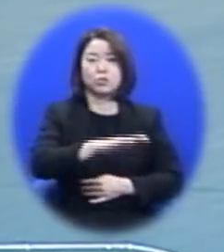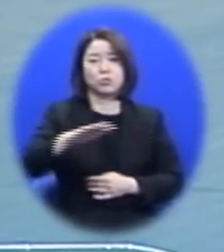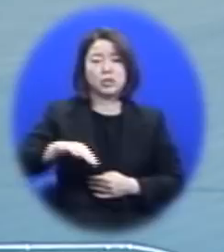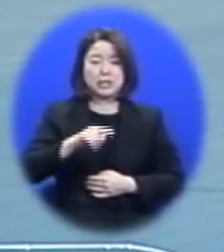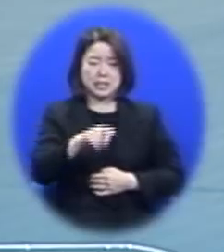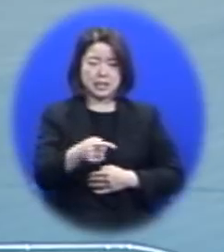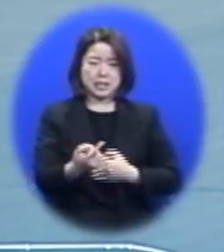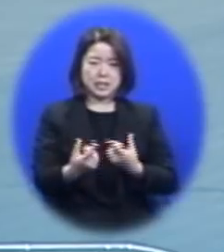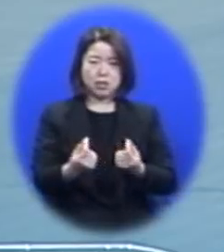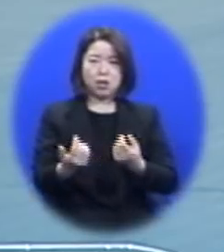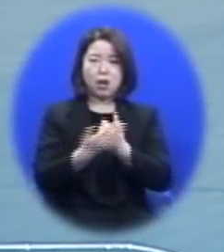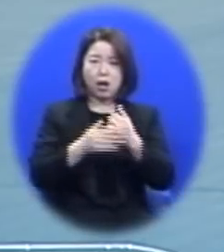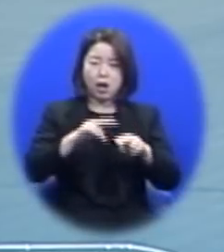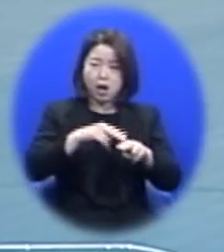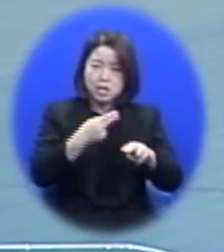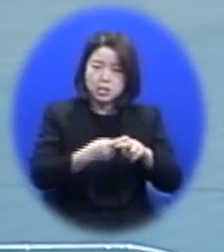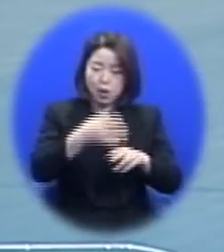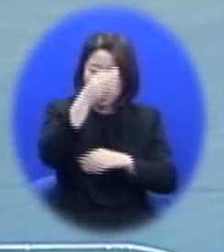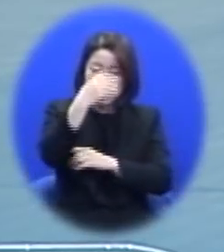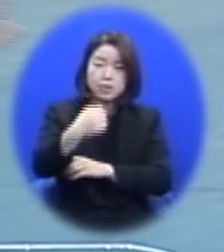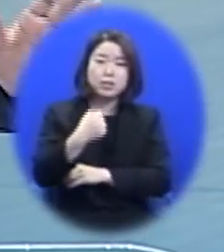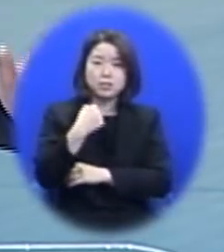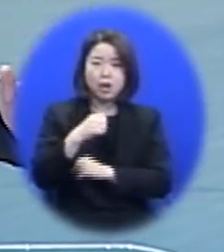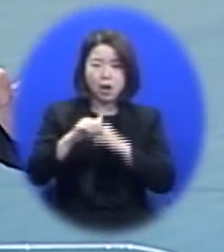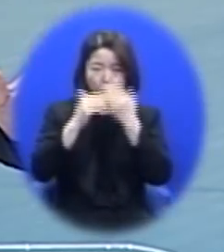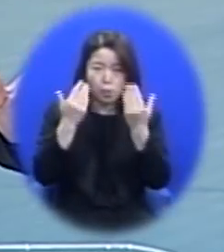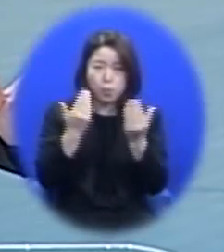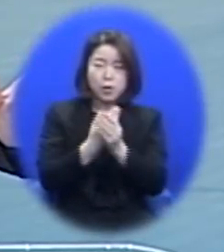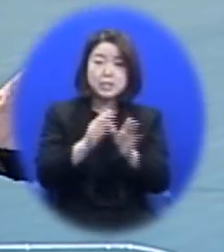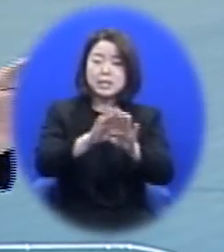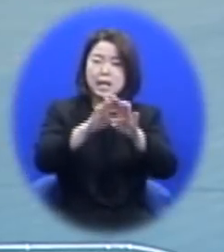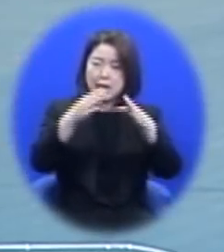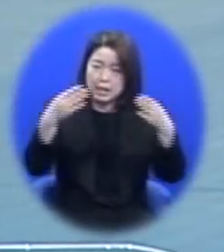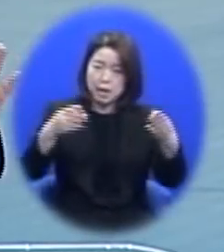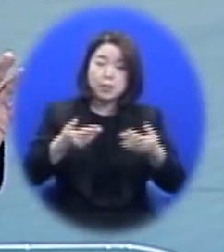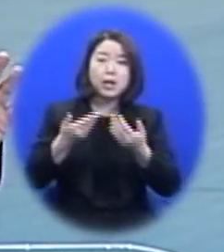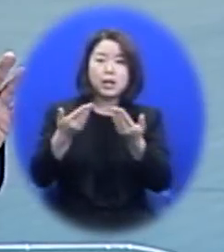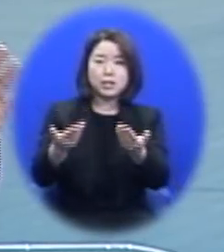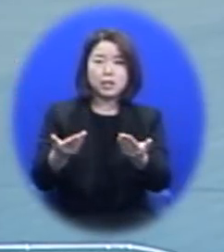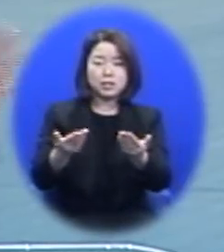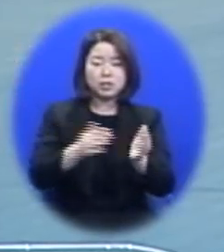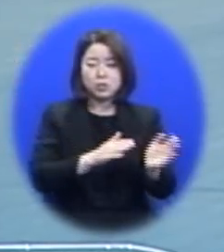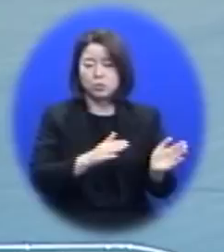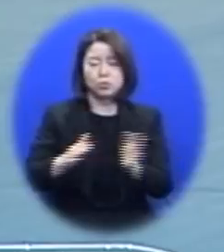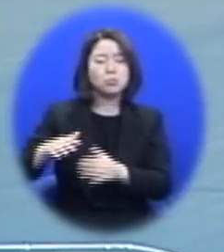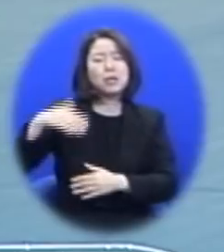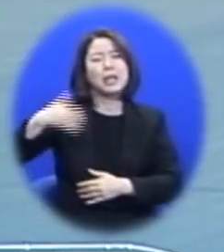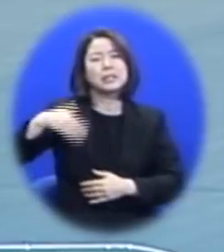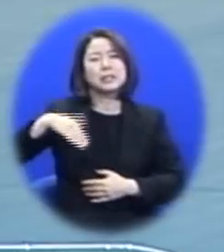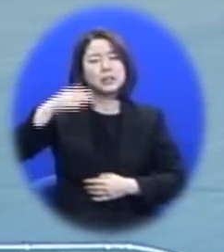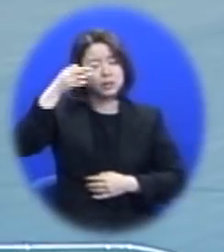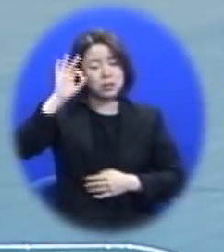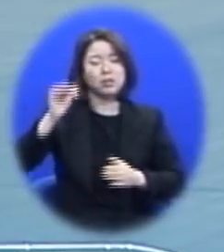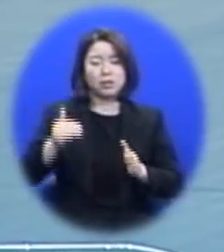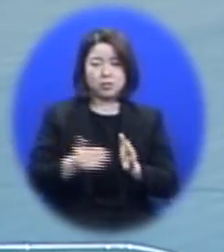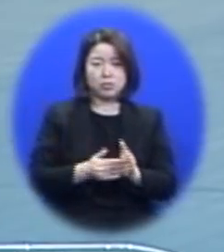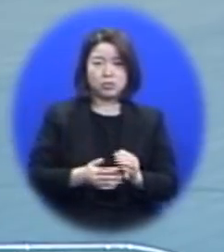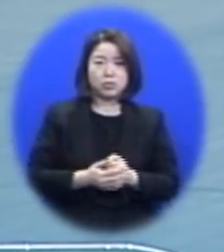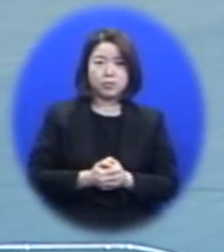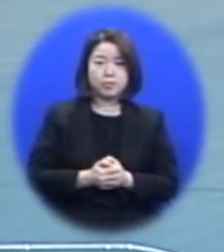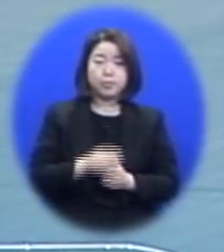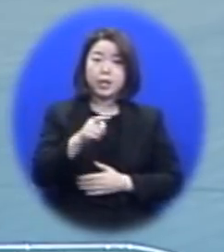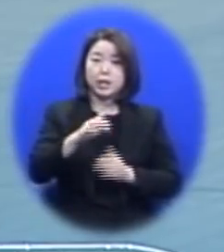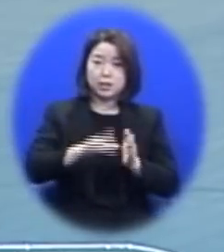이런 은사와 능력을 이렇게 완전히 개방하기에는 준비가 안 돼 있구나 하는 걸 알았어요.